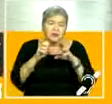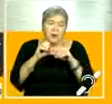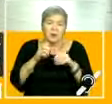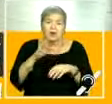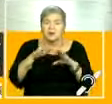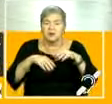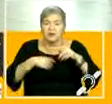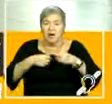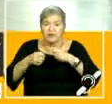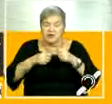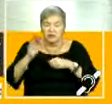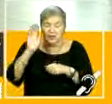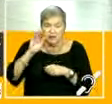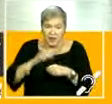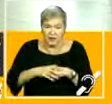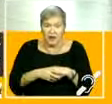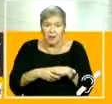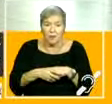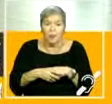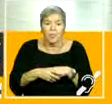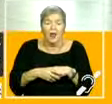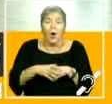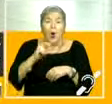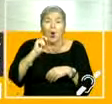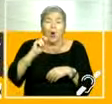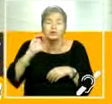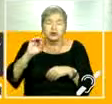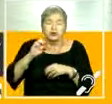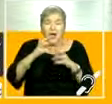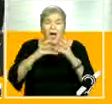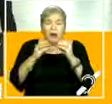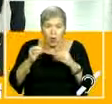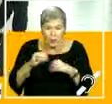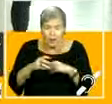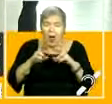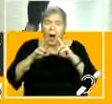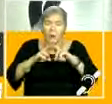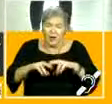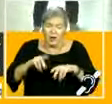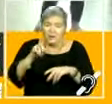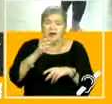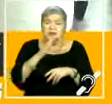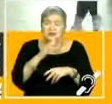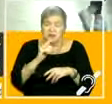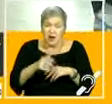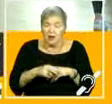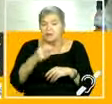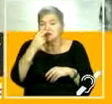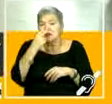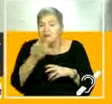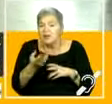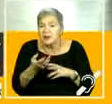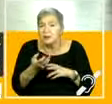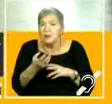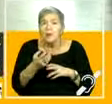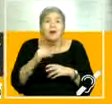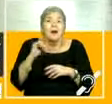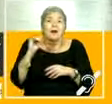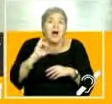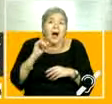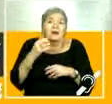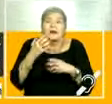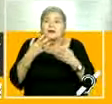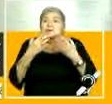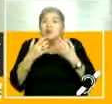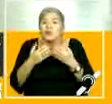reprezentanții Ministerului Afacerilor Externe. Ar mai fi încă 800 de români în Israel. Vedem câți dintre ei vor cere ajutorul statului pentru